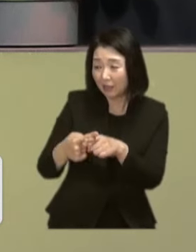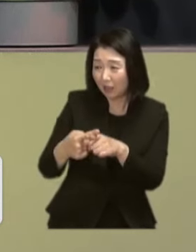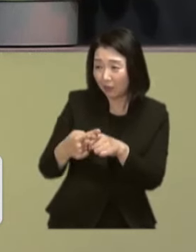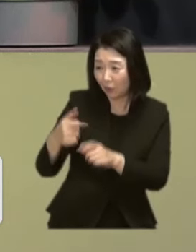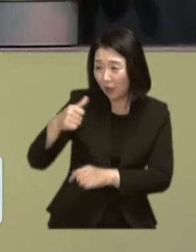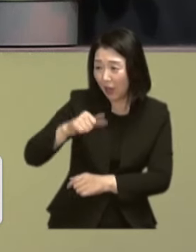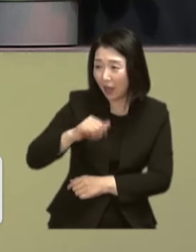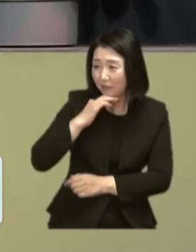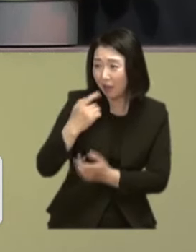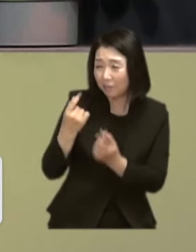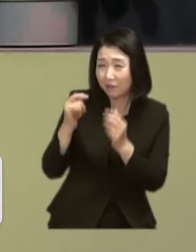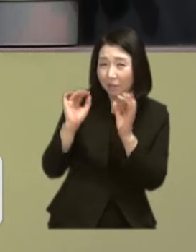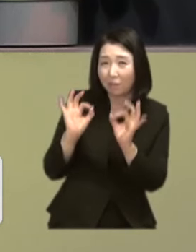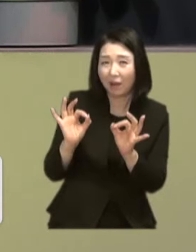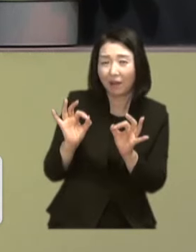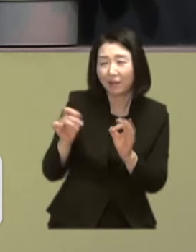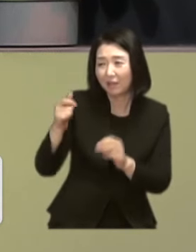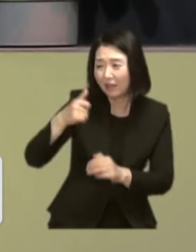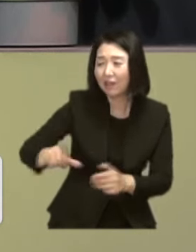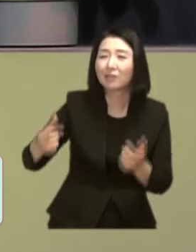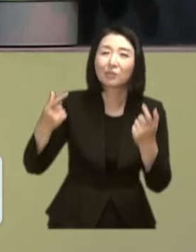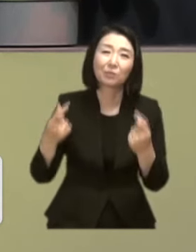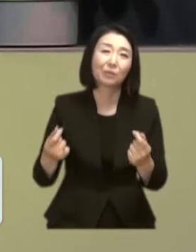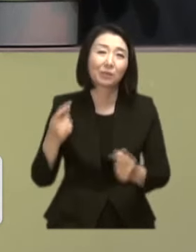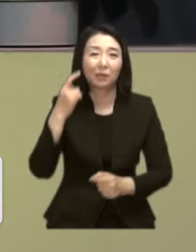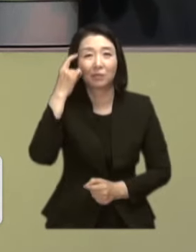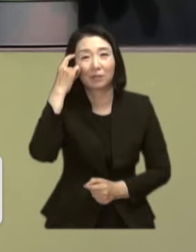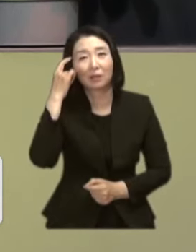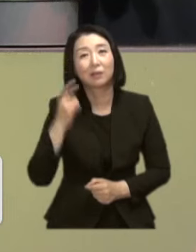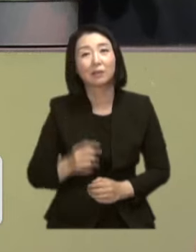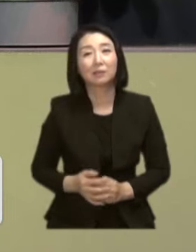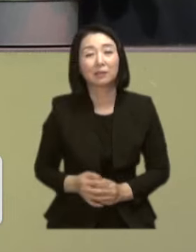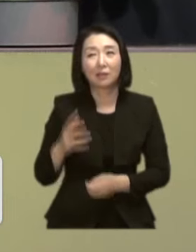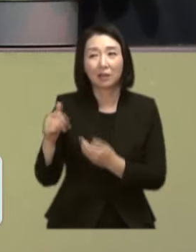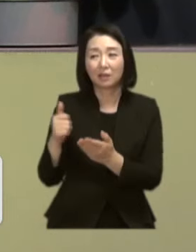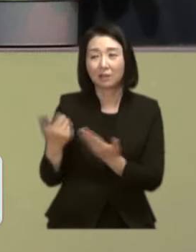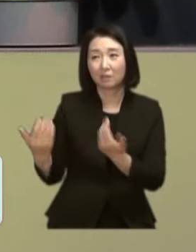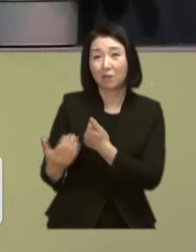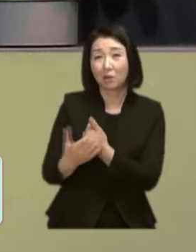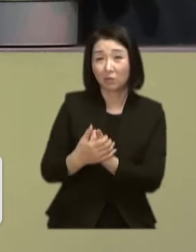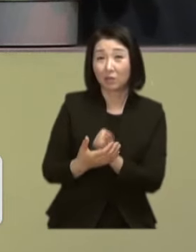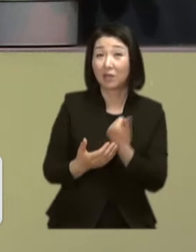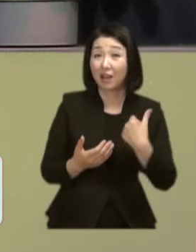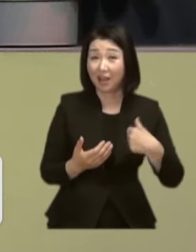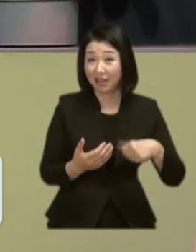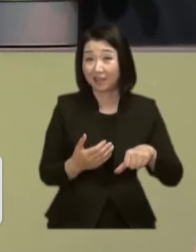나이에 비슷한 아이들만 네. 봐도 자식 같은 생각이 드는데요. 그래서 하나님께서에게 맡겨주신 아들이니까